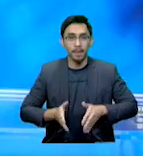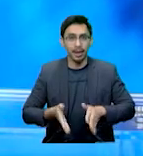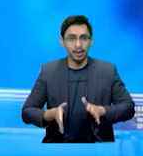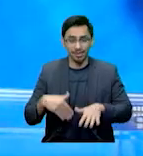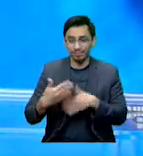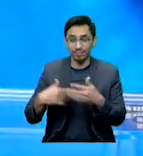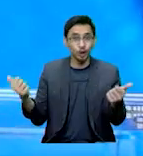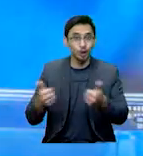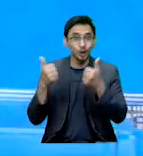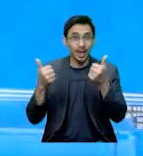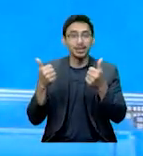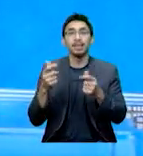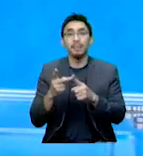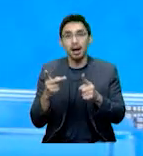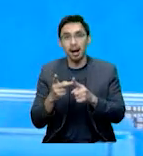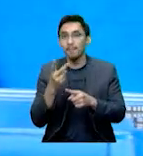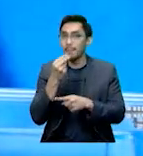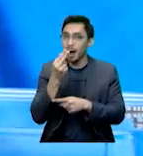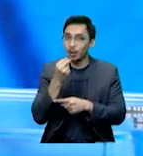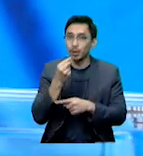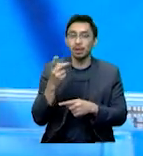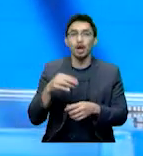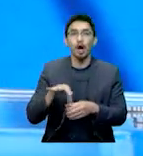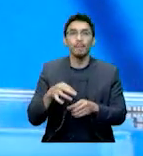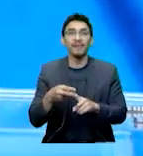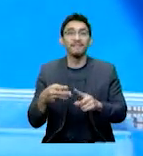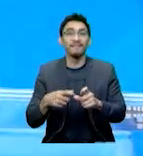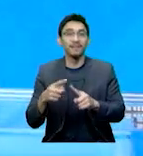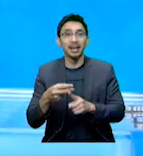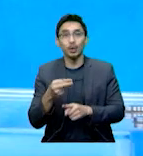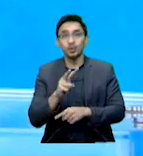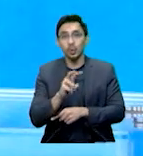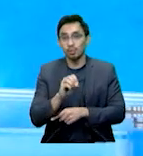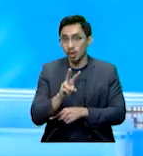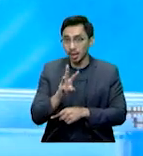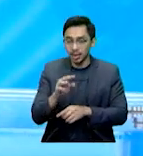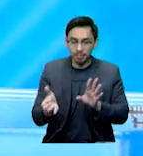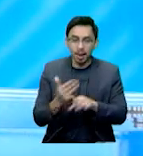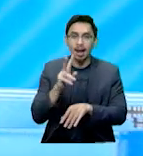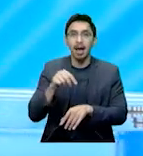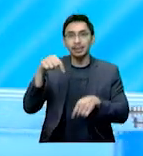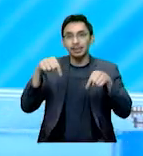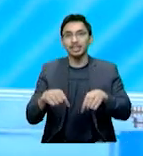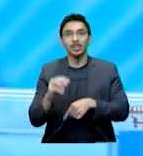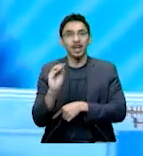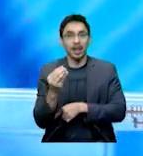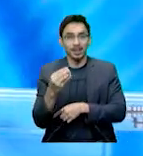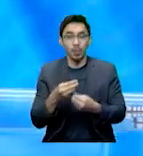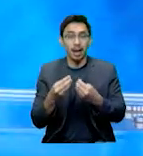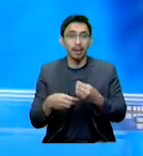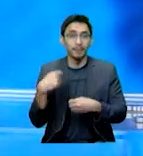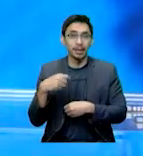Bisa setelah sukses diselenggarakan di Medan, Semarang, dan Bandung, Kopi Fest Indonesia 2023 kembali digelar di Jakarta.